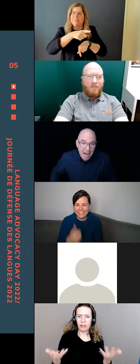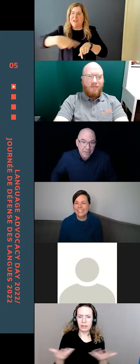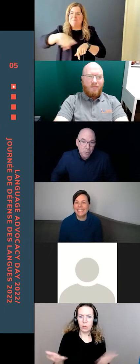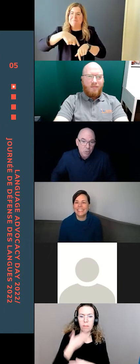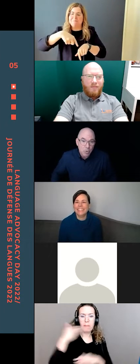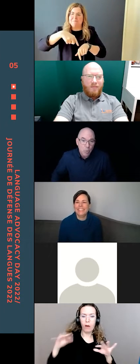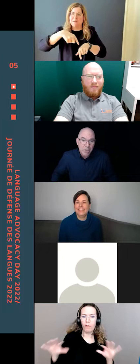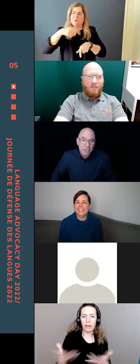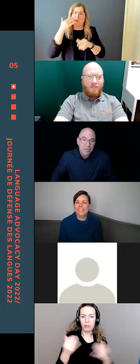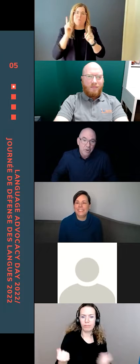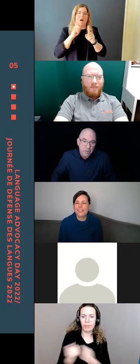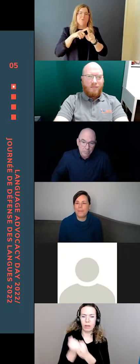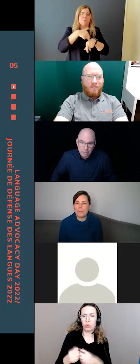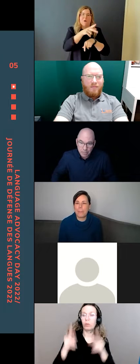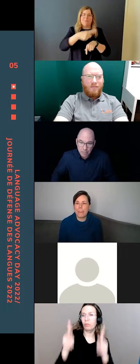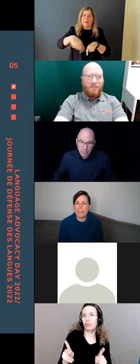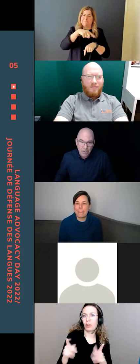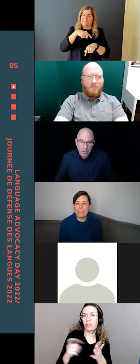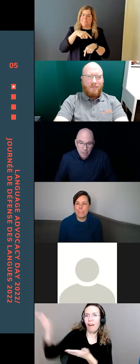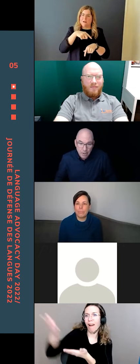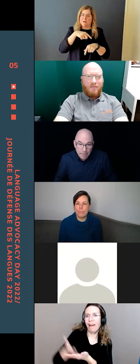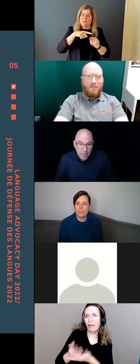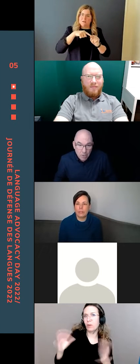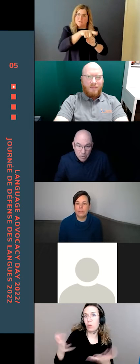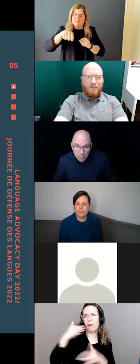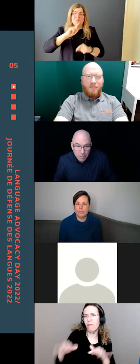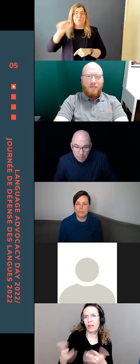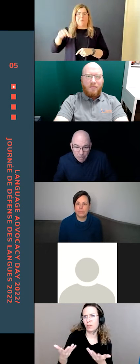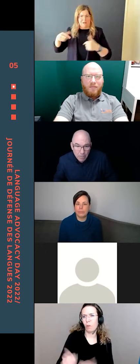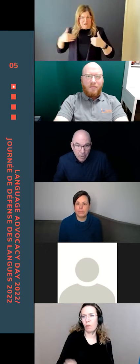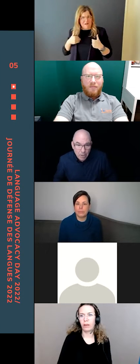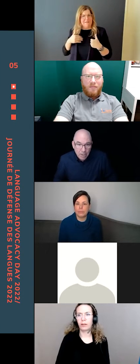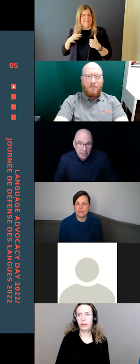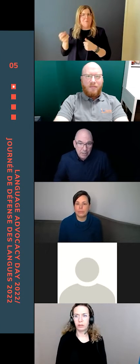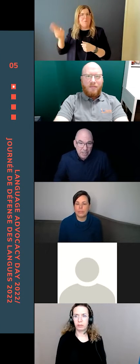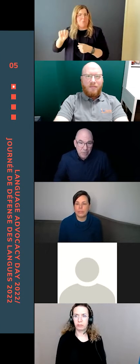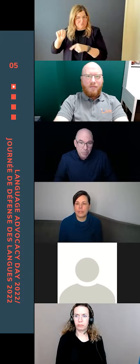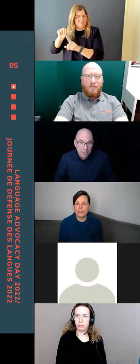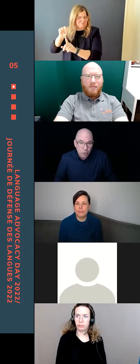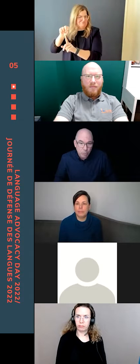Une des questions, c'est quoi la meilleure façon d'appuyer un individu quand il arrive ici?